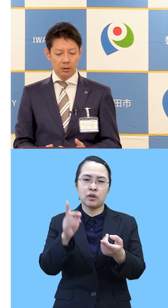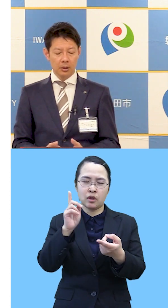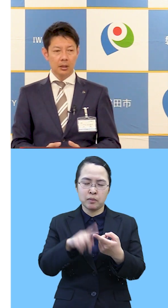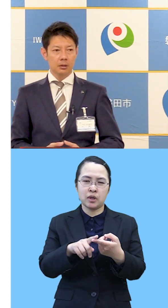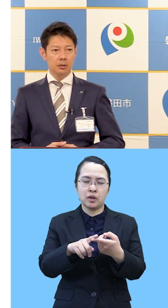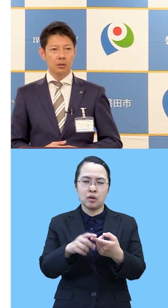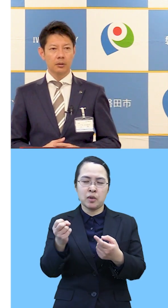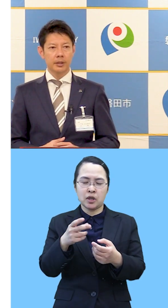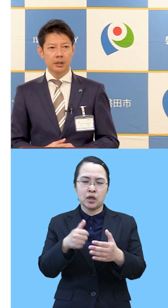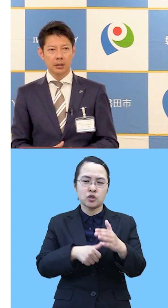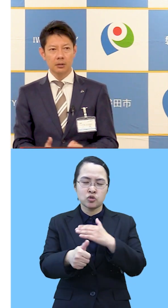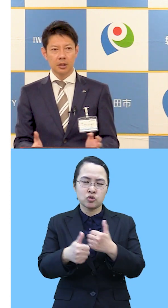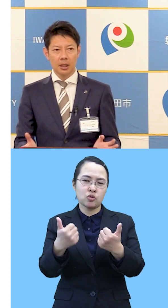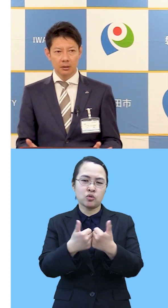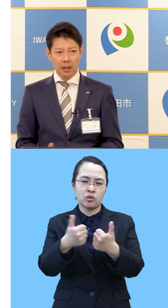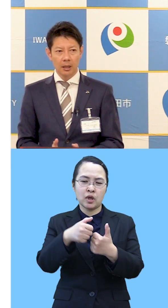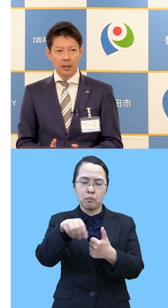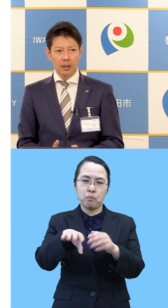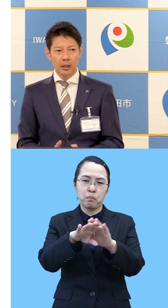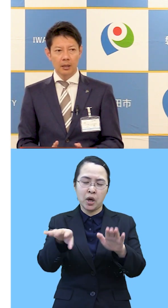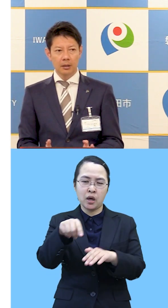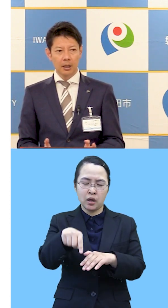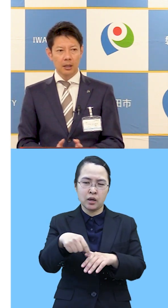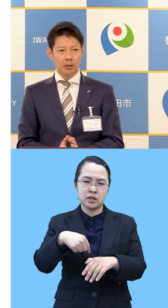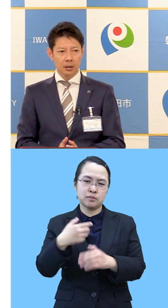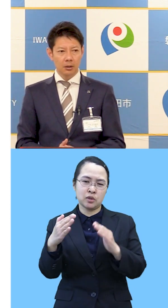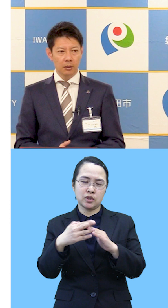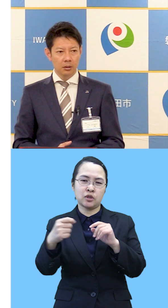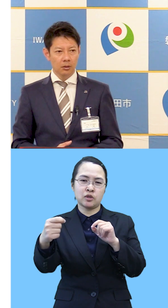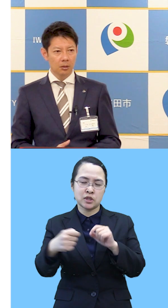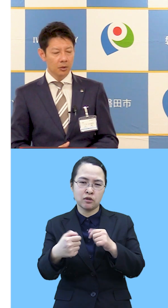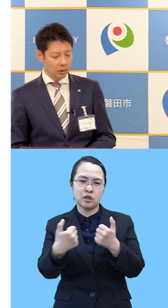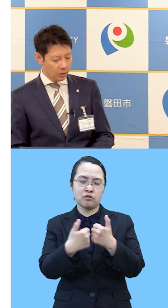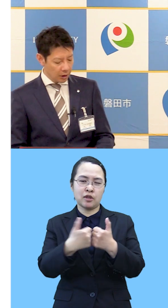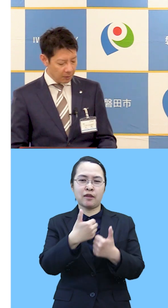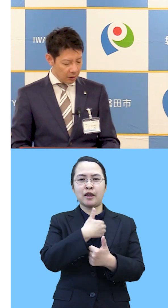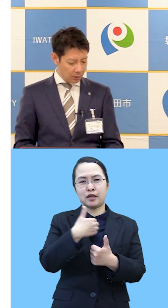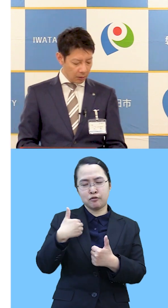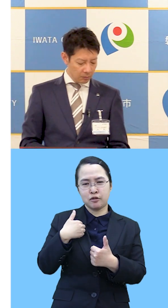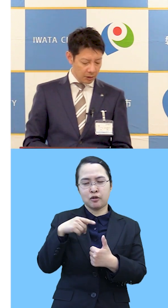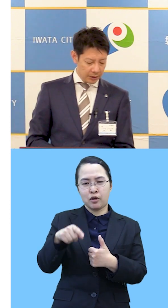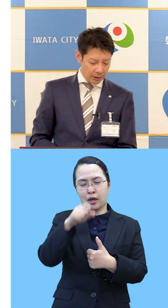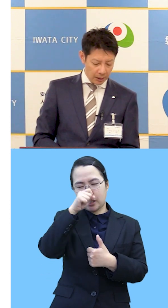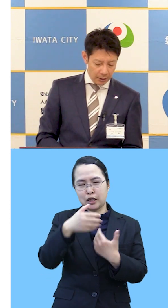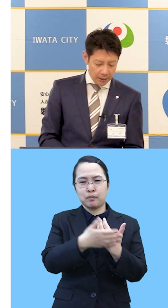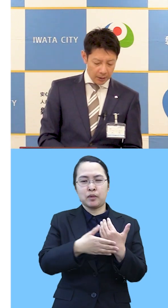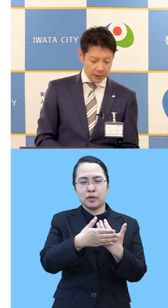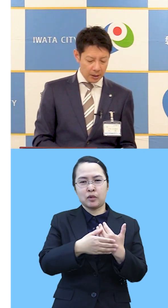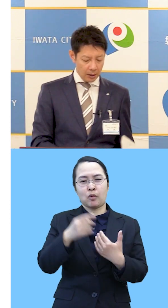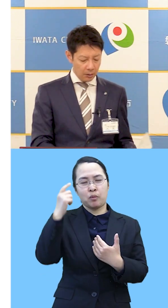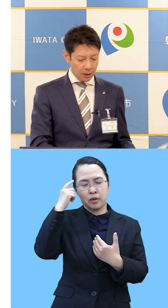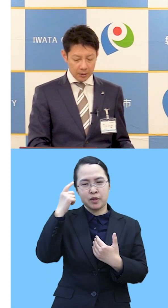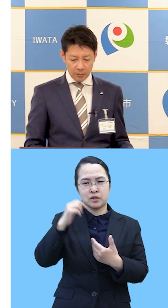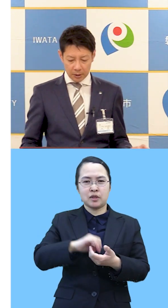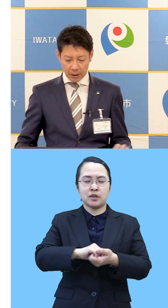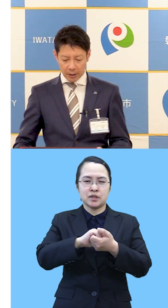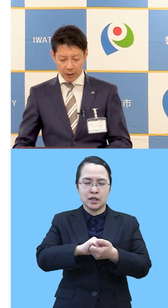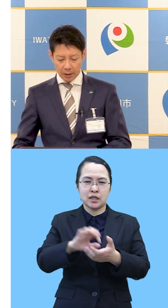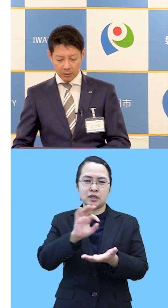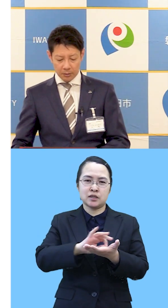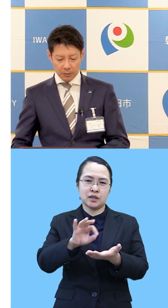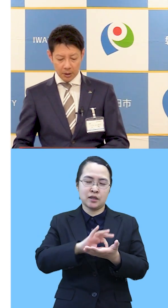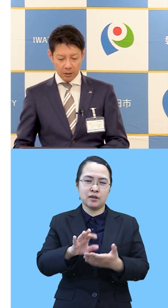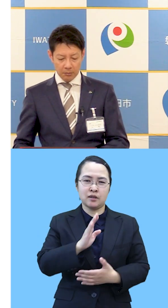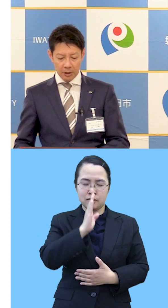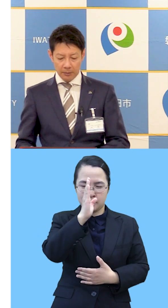出張相談するということは自宅の近くで受けられるようにということも大きなメリットだと思いますから、ぜひご活用をいただきた